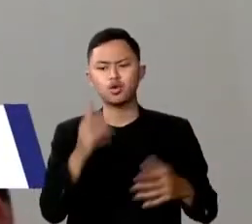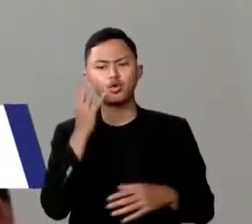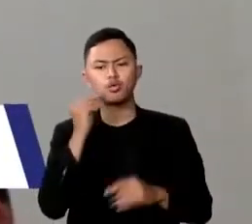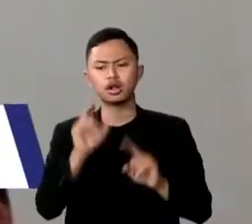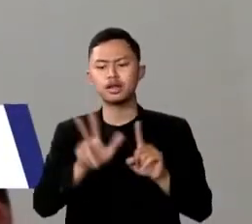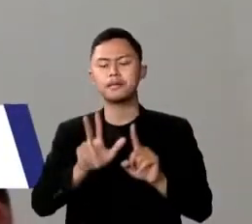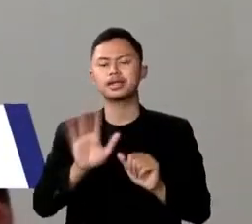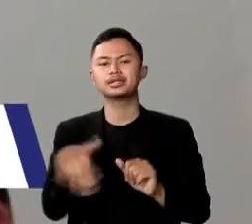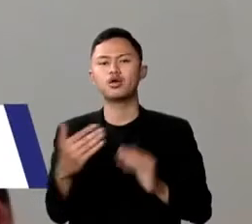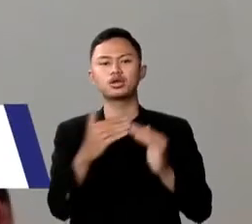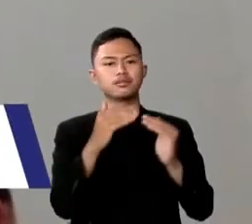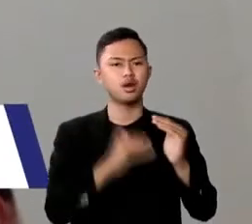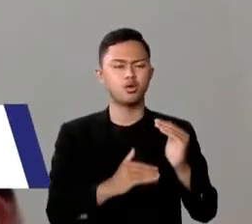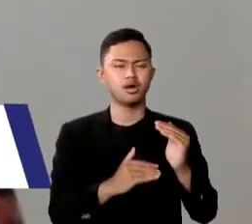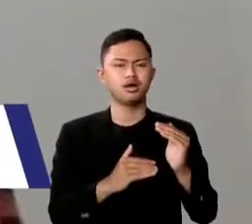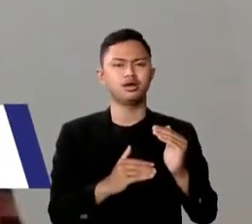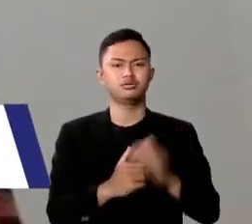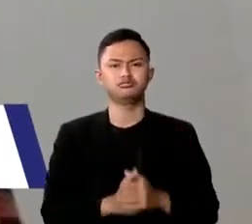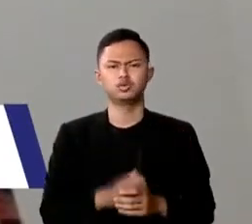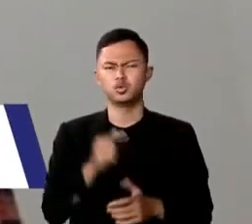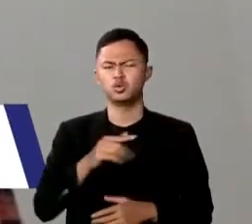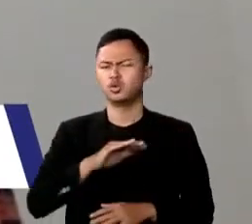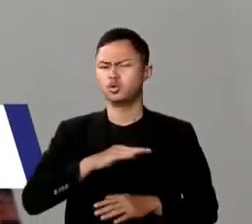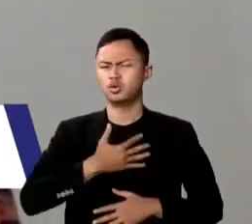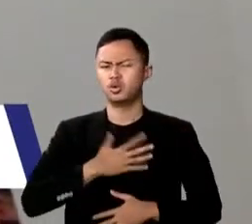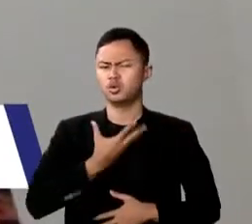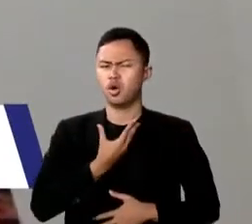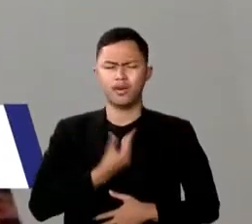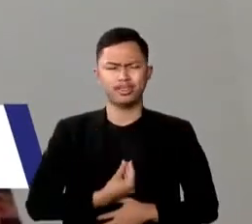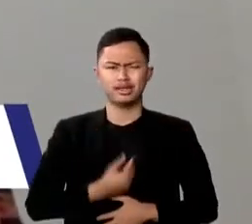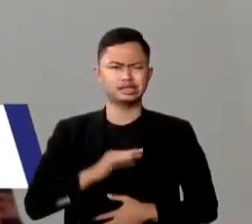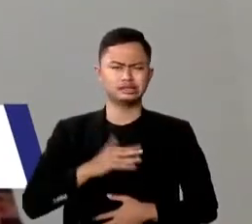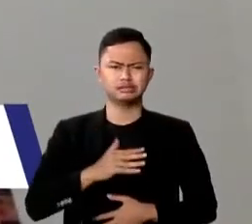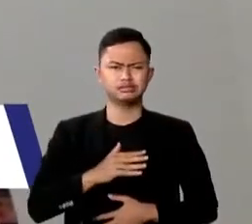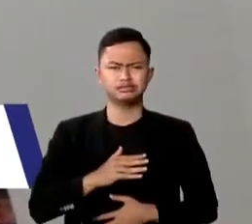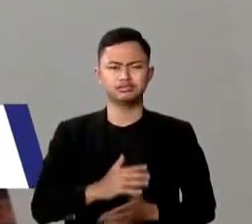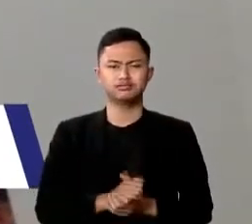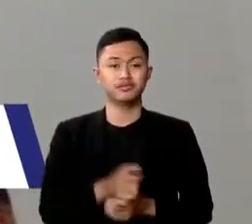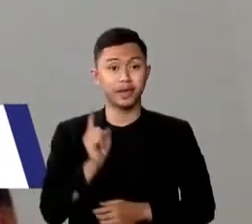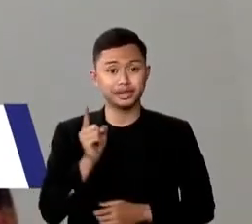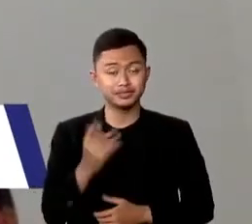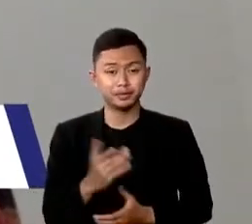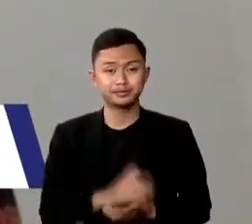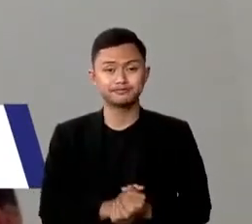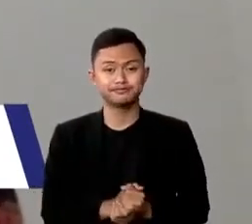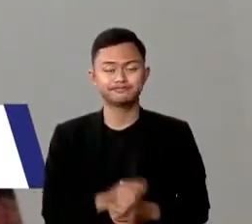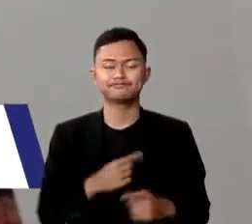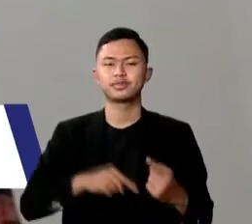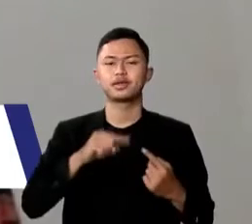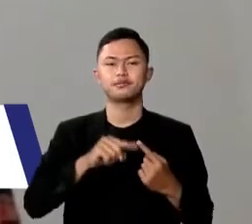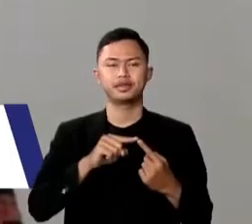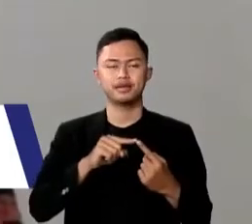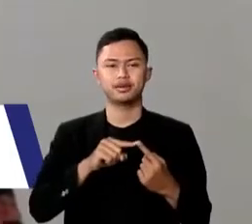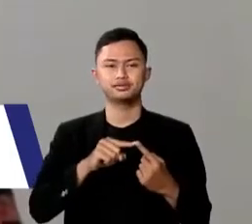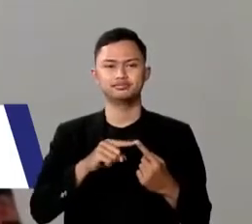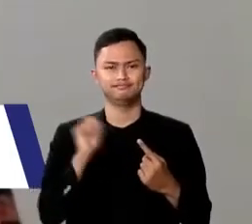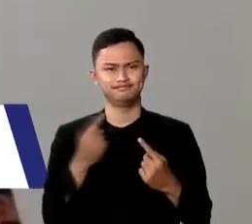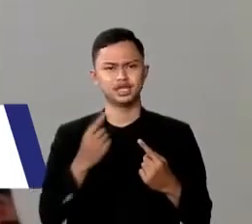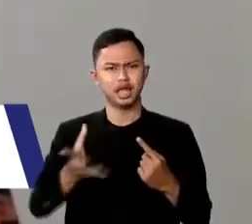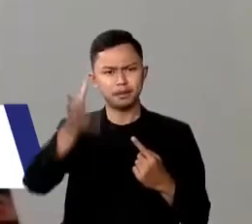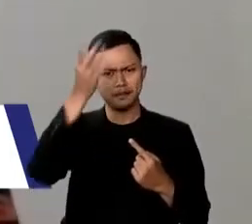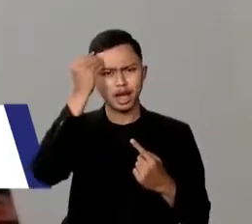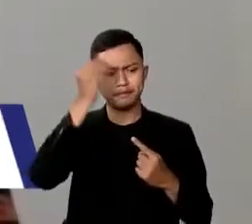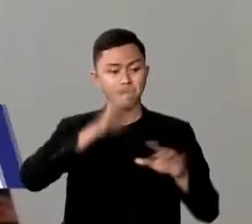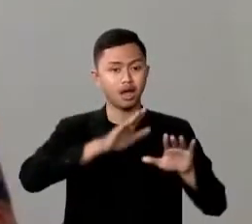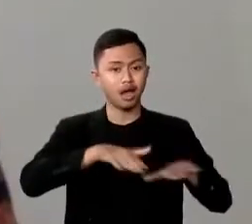18 tahun gitu ya ini proporsi yang cukup mengkhawatirkan ya kenapa jadi pertama yang kita tahu